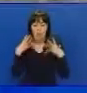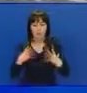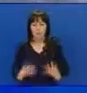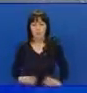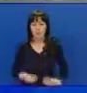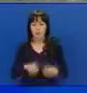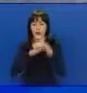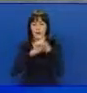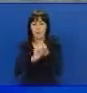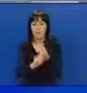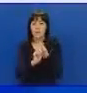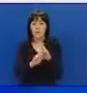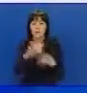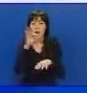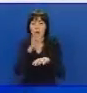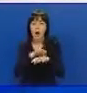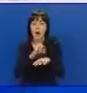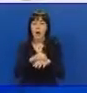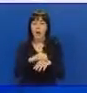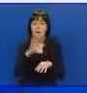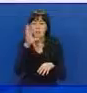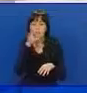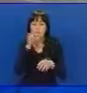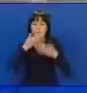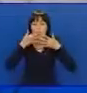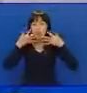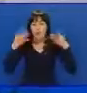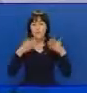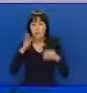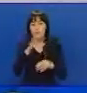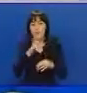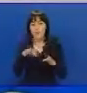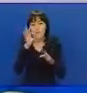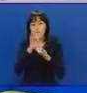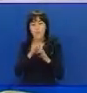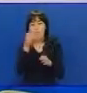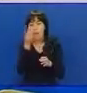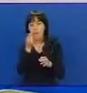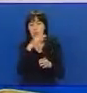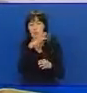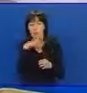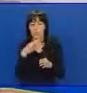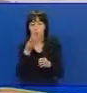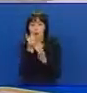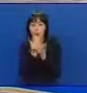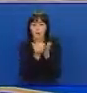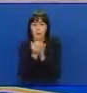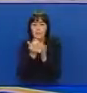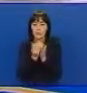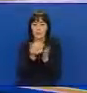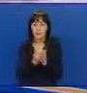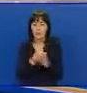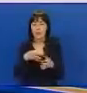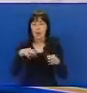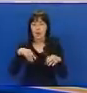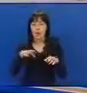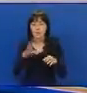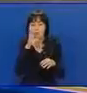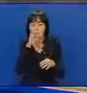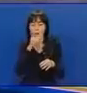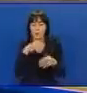улайтын жұқпалы ауру. Иесіз ит мысықтан арылу мақсатында қазынадан қыруар қаржы да бөлініп жатыр. Қаңғыбас иттерді